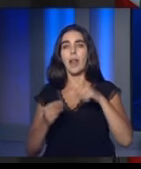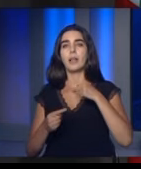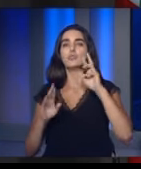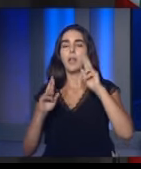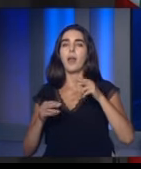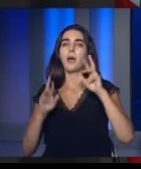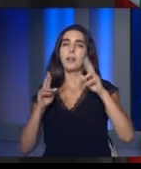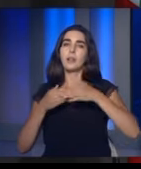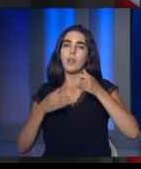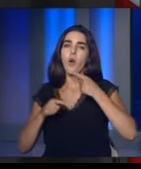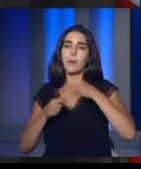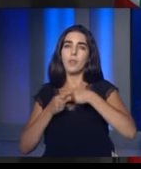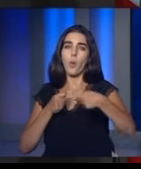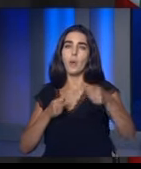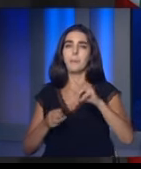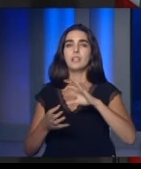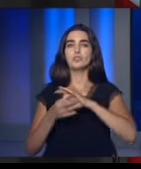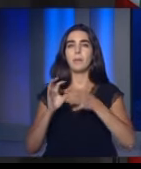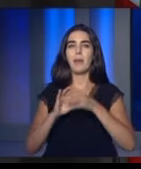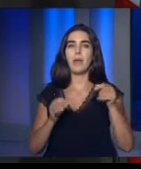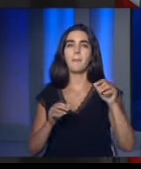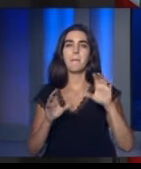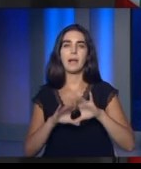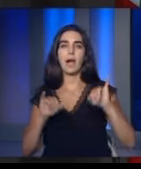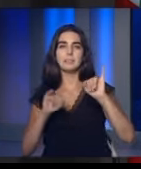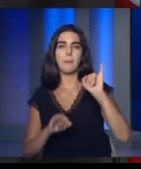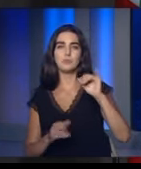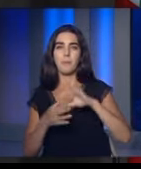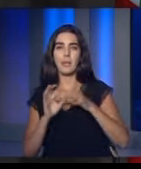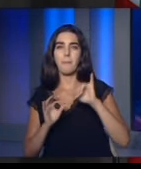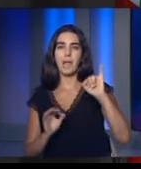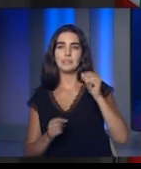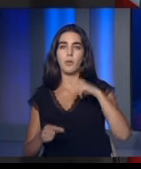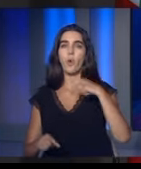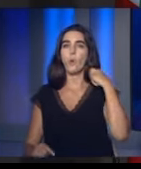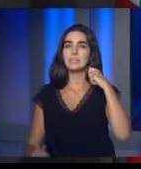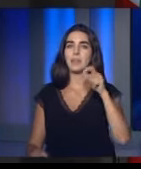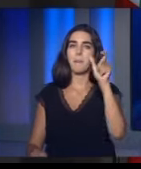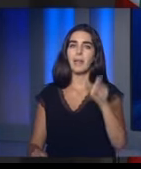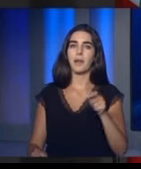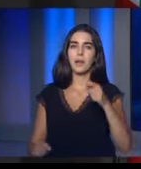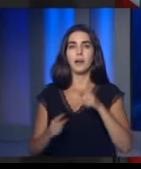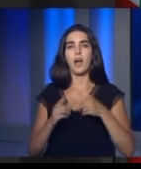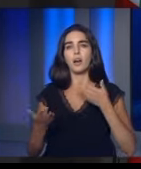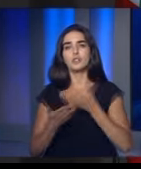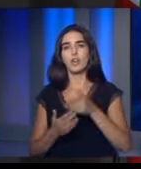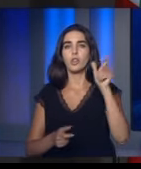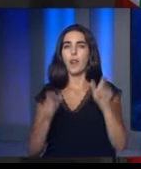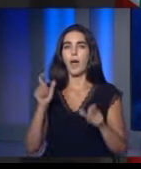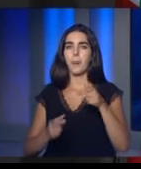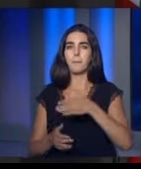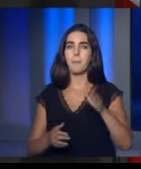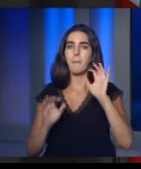بدأ بإنه نشرة الأخبار تنحضر مع لغة الإشارة. هيدا موضوع نحن خططنا له وأمنا له تمويل